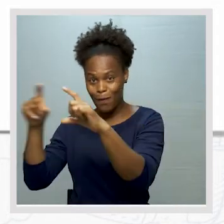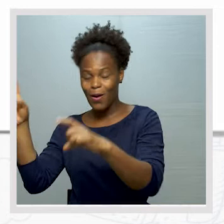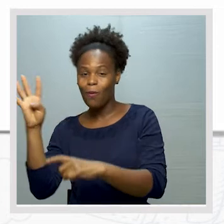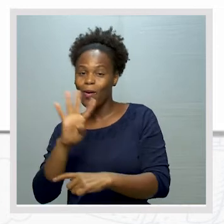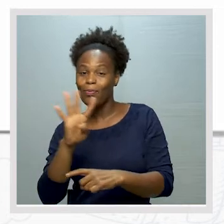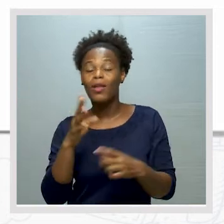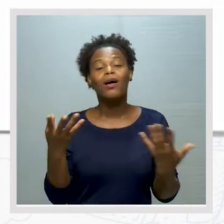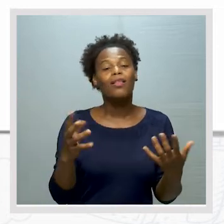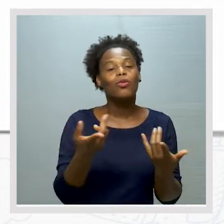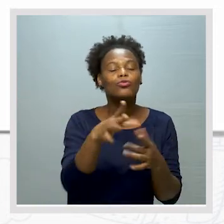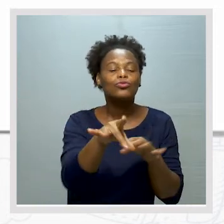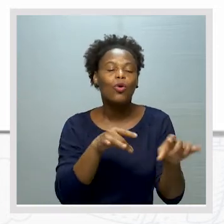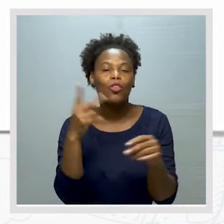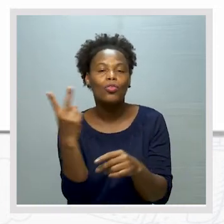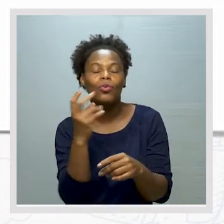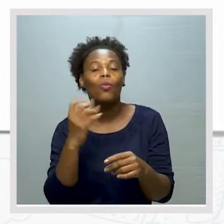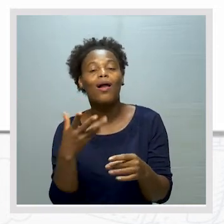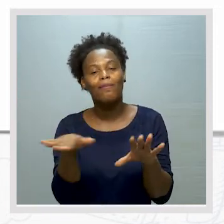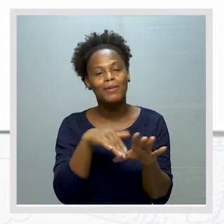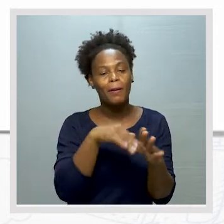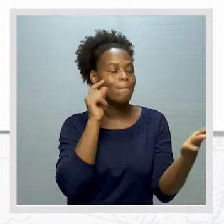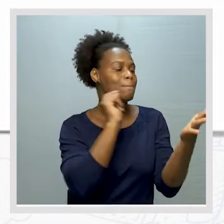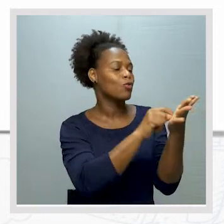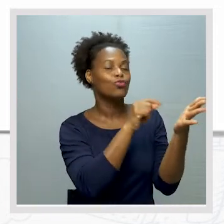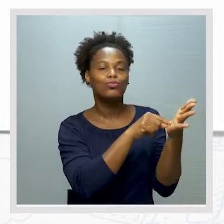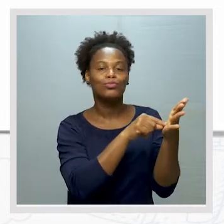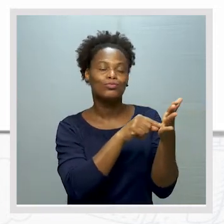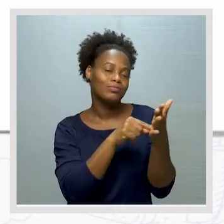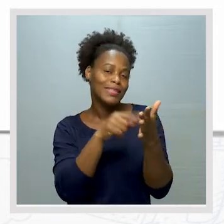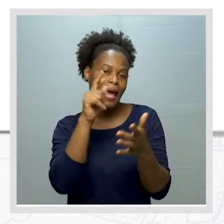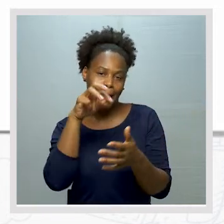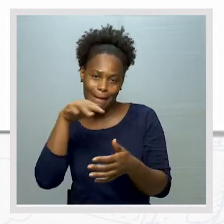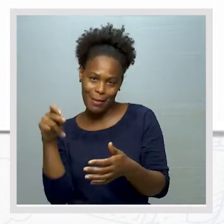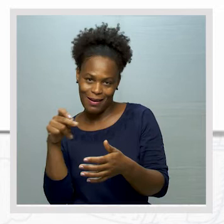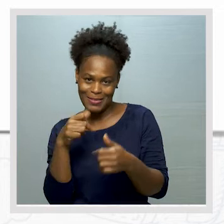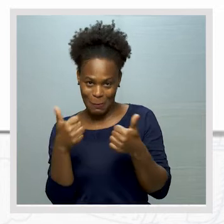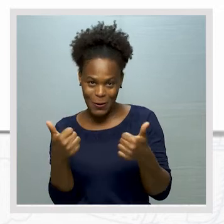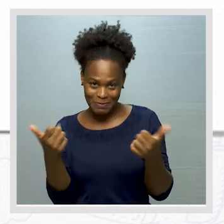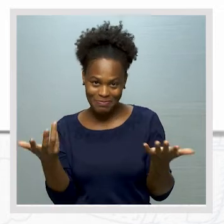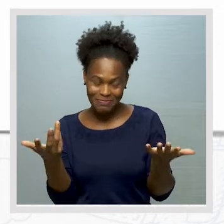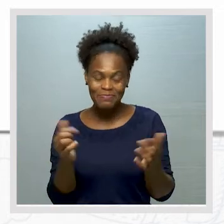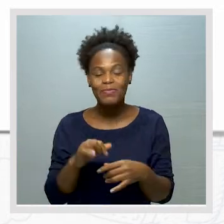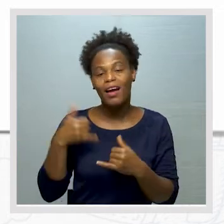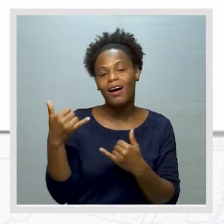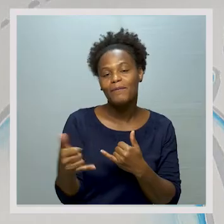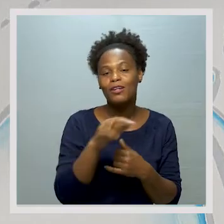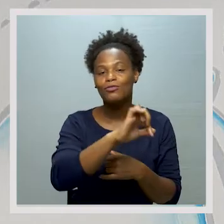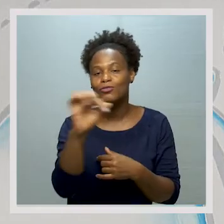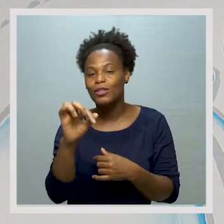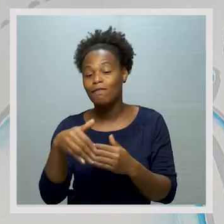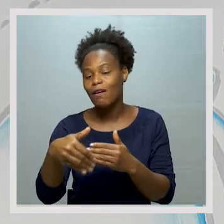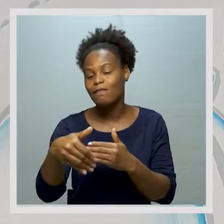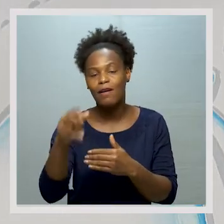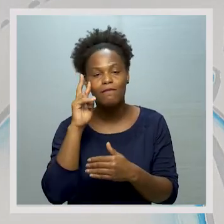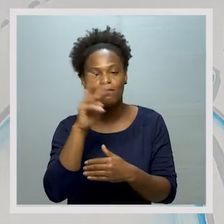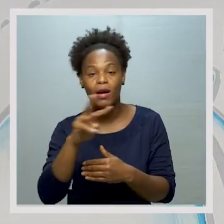2 lequel appartient au score de l'équipe d'Emma. C'est bon? Et après, vous allez voir,